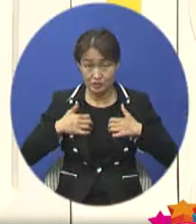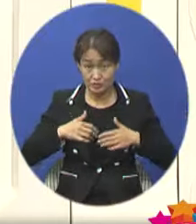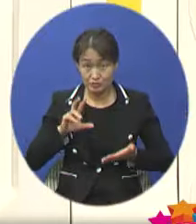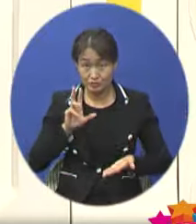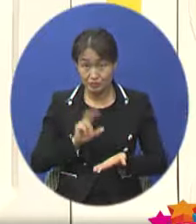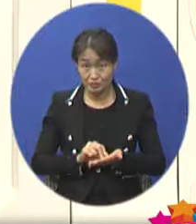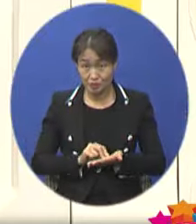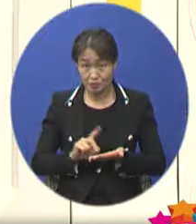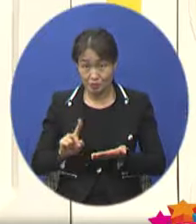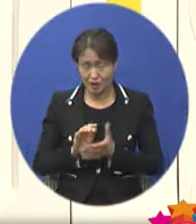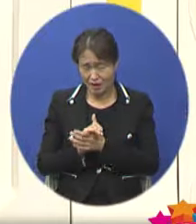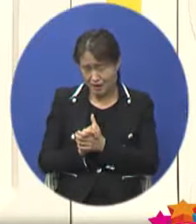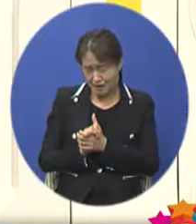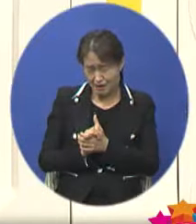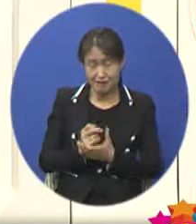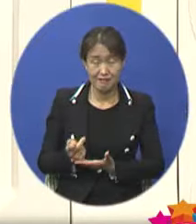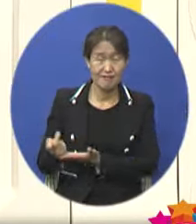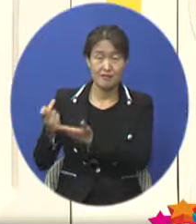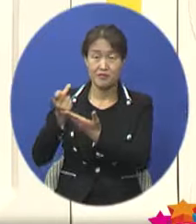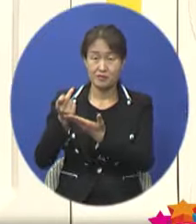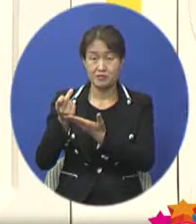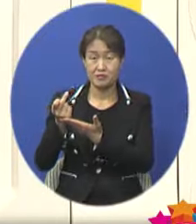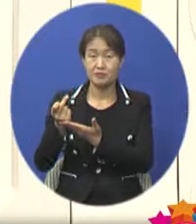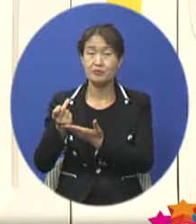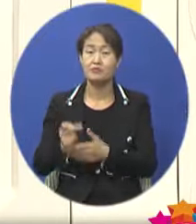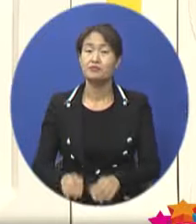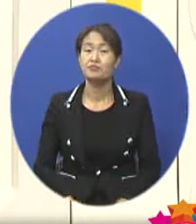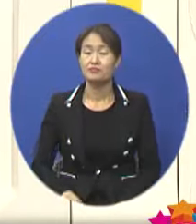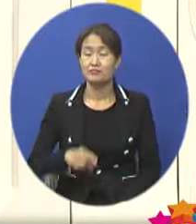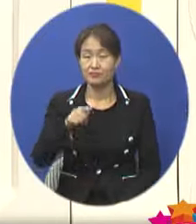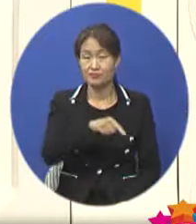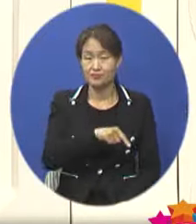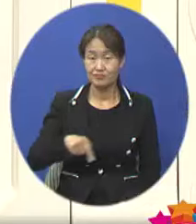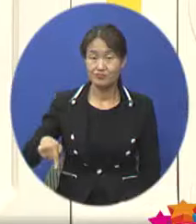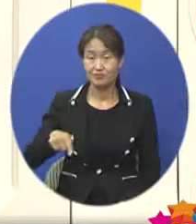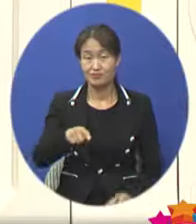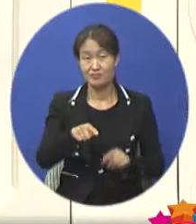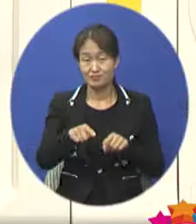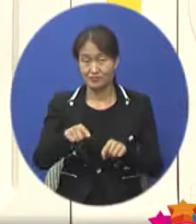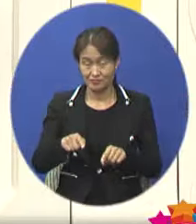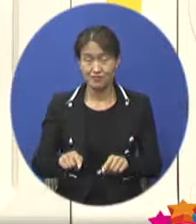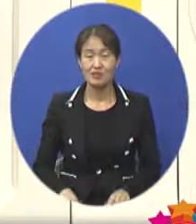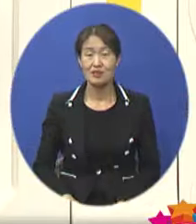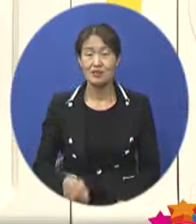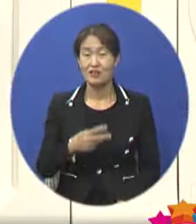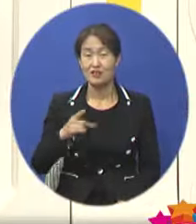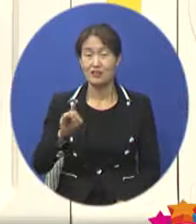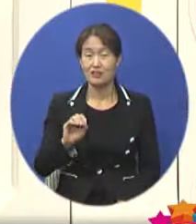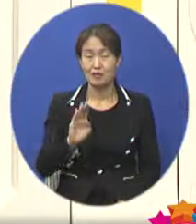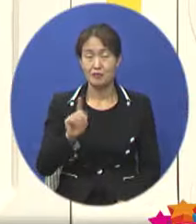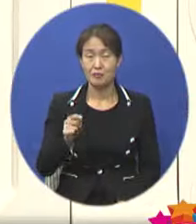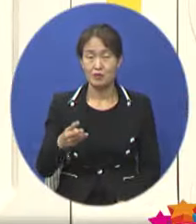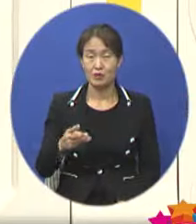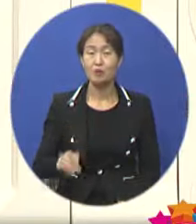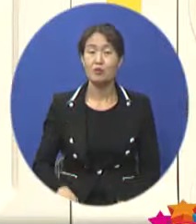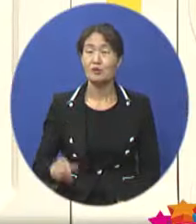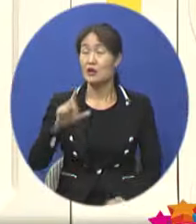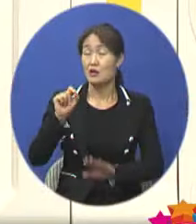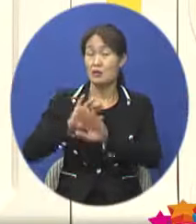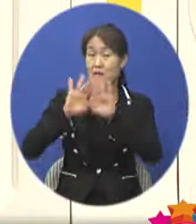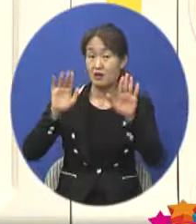예. 내가 친한 형님. 예. 그 삼각관계 땡벌 부르는 강진 선배님. 예. 요즘에 예. 달도 밝은데 최고 인기를 얻고